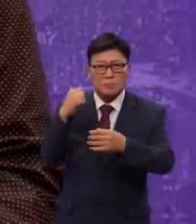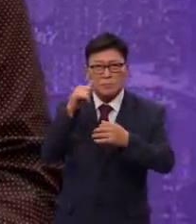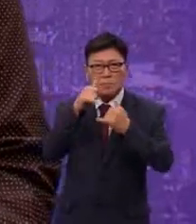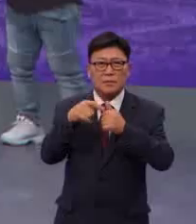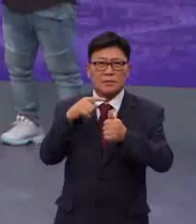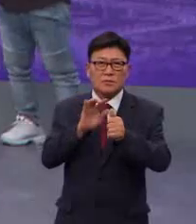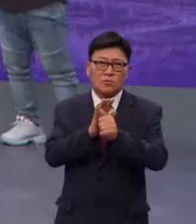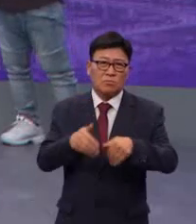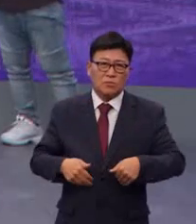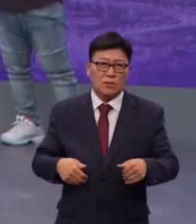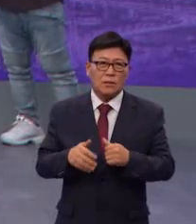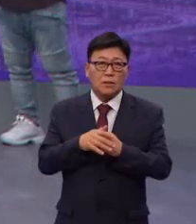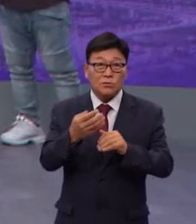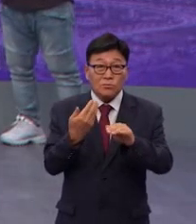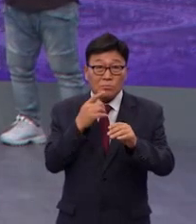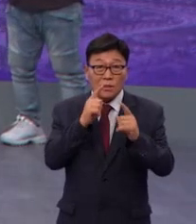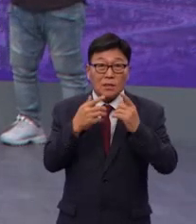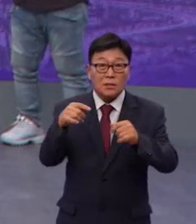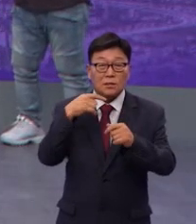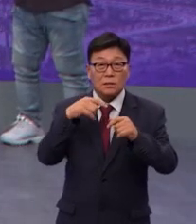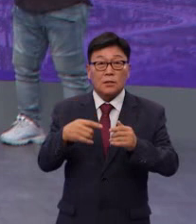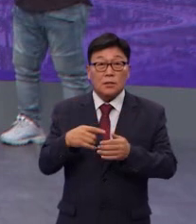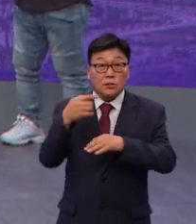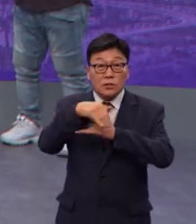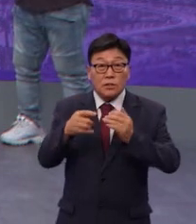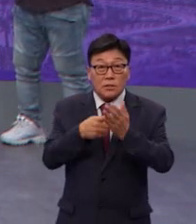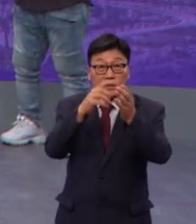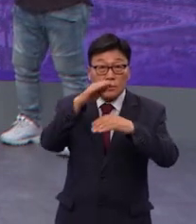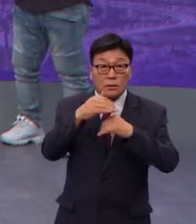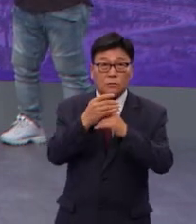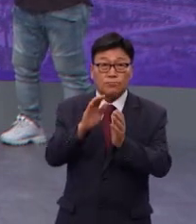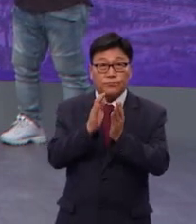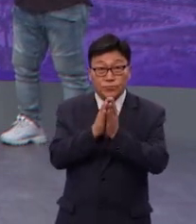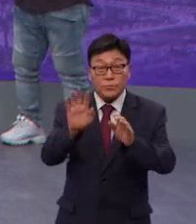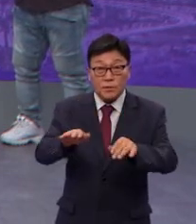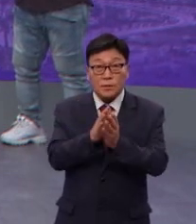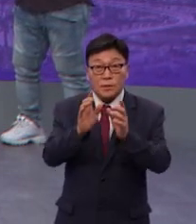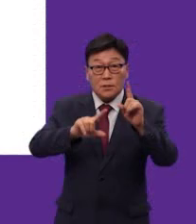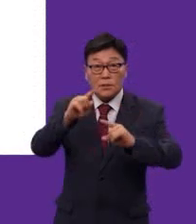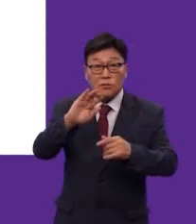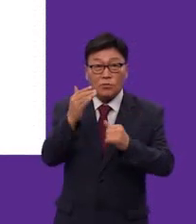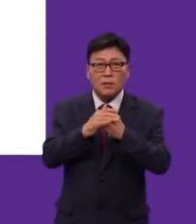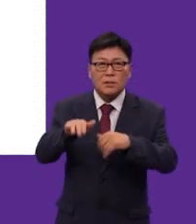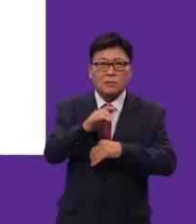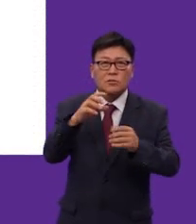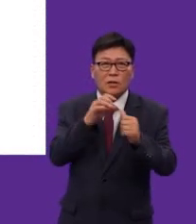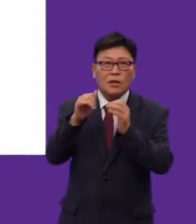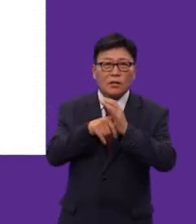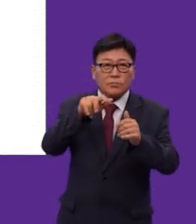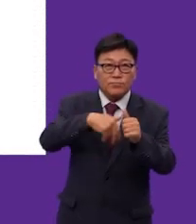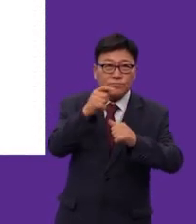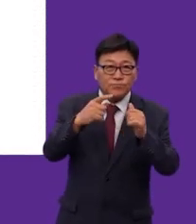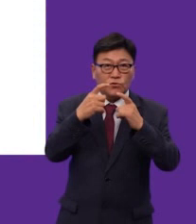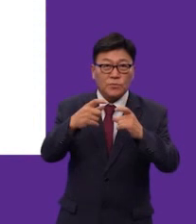싶습니다. 앞서 말씀드린 정책 제안이 현실화가 된다면 저희가 이용하는 거점시설은 주민들이 자립적으로